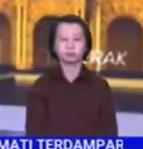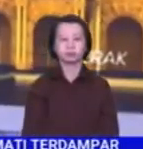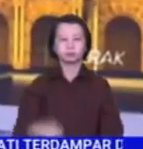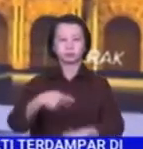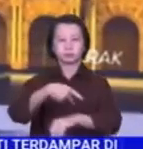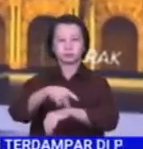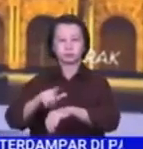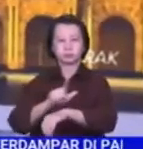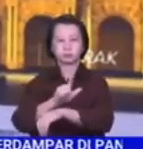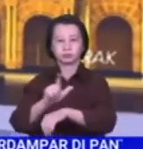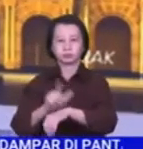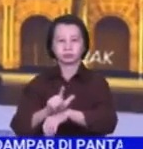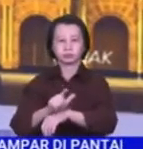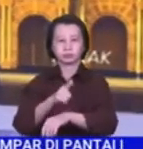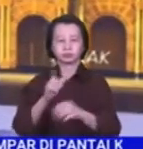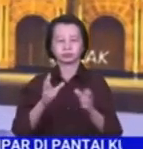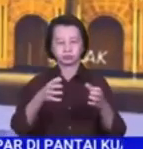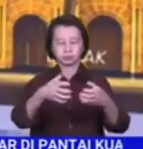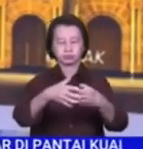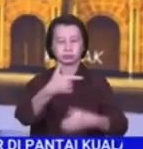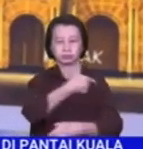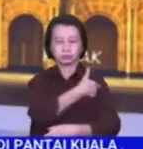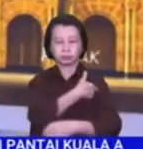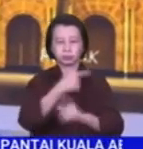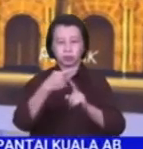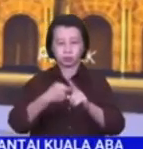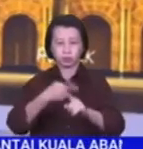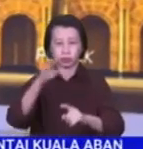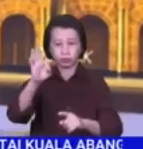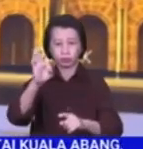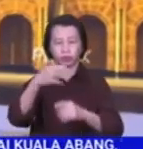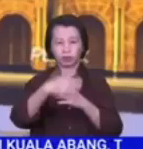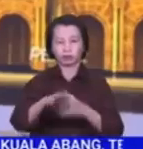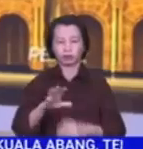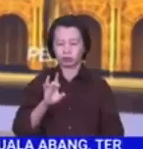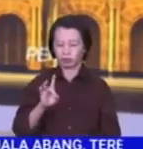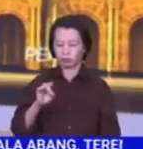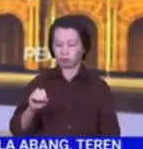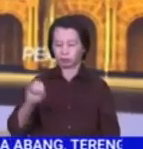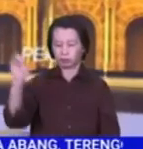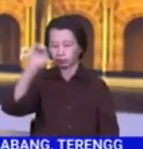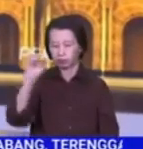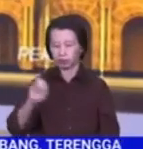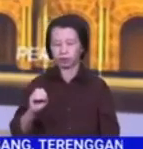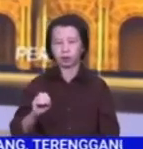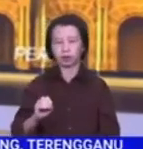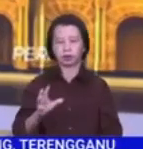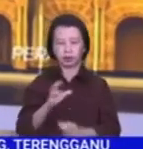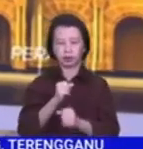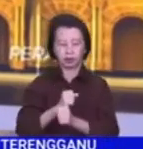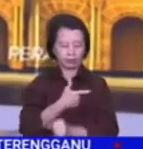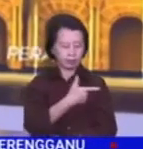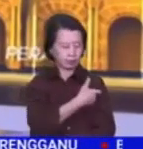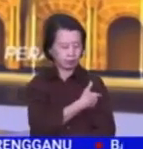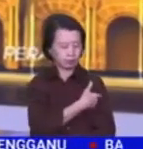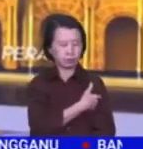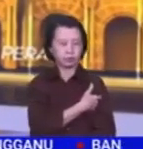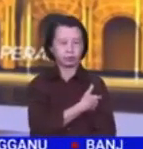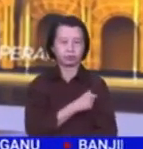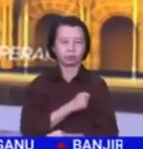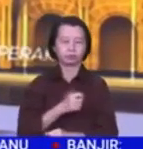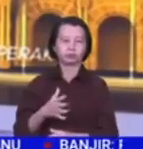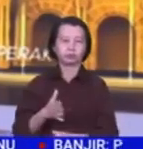Langkawi menyasarkan status imuniti kelompok menjelang September ini selepas 80% penduduknya menerima vaksin